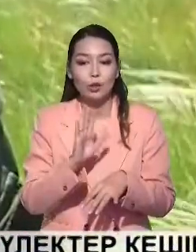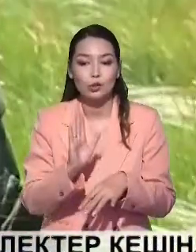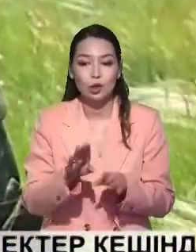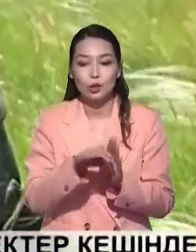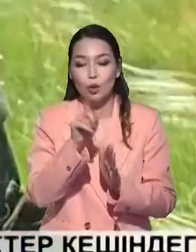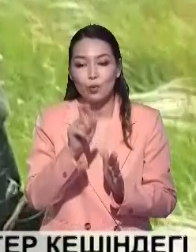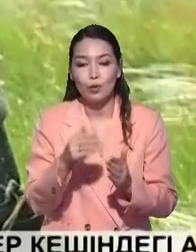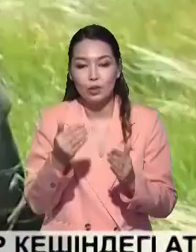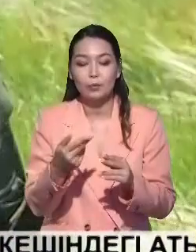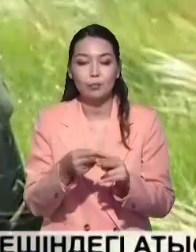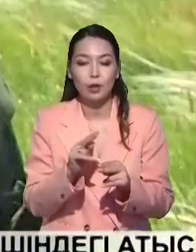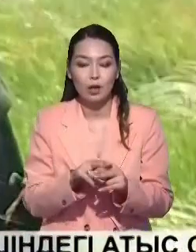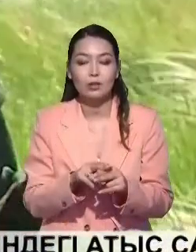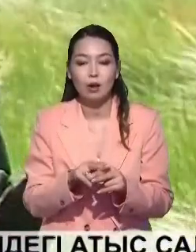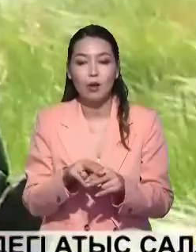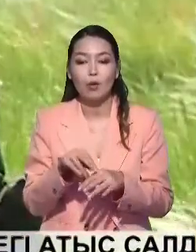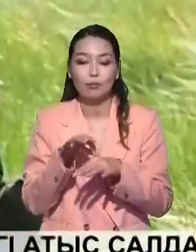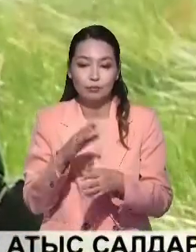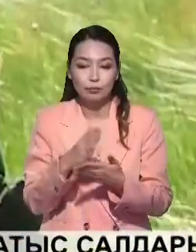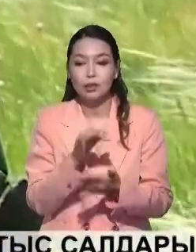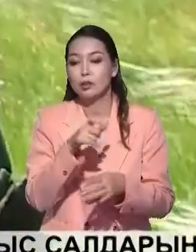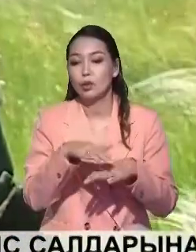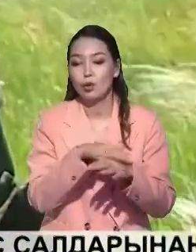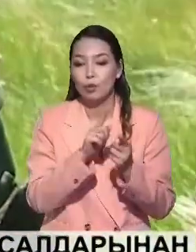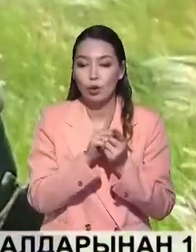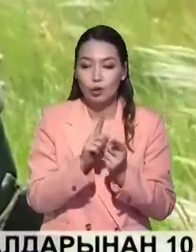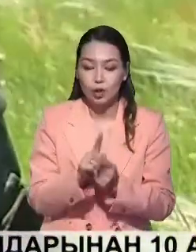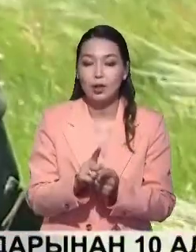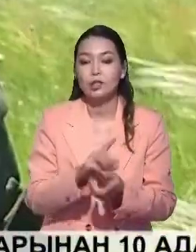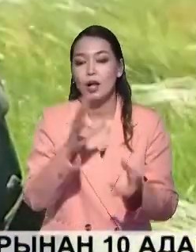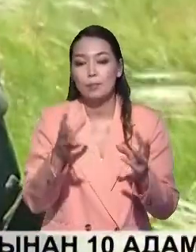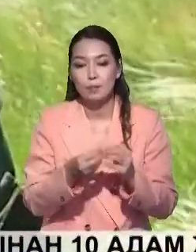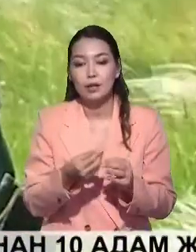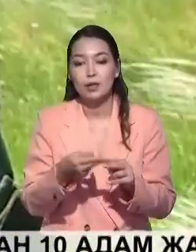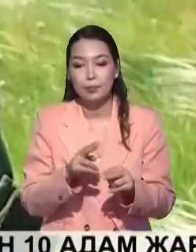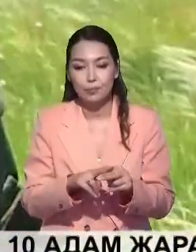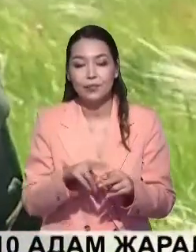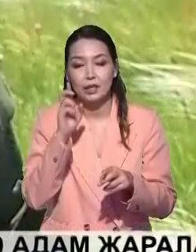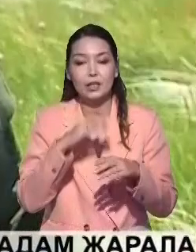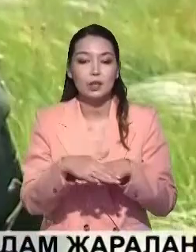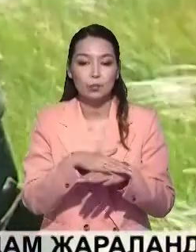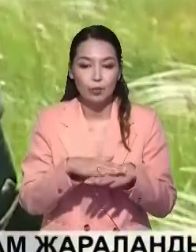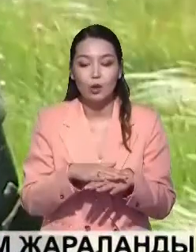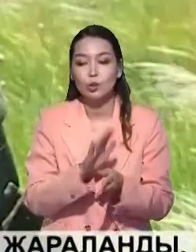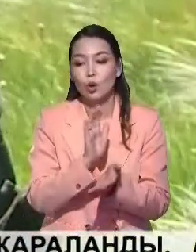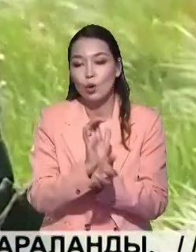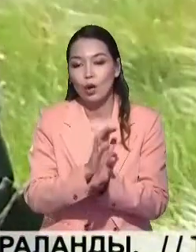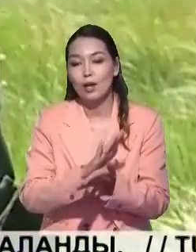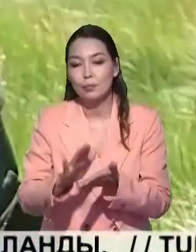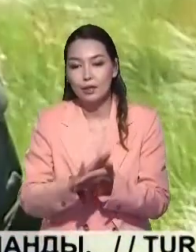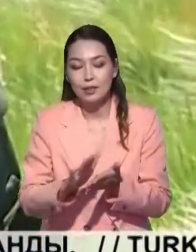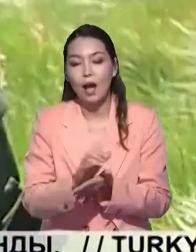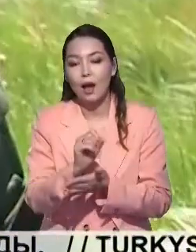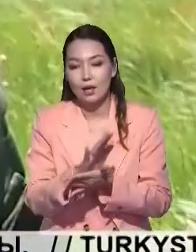өз кездесулерін өткізеді және де тұрғындармен кездесу өтіп, жалпы біз осы елімізді қоқыстан тазартып, оны әрі